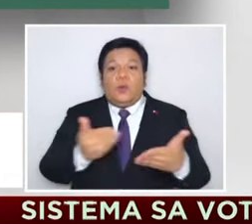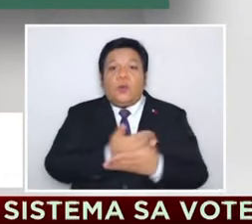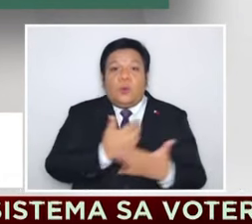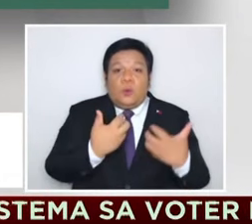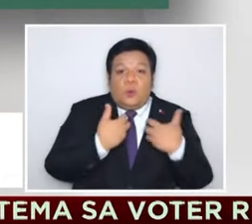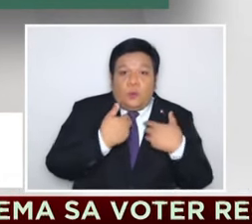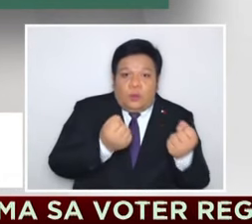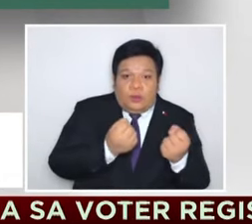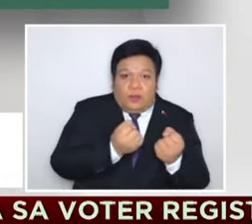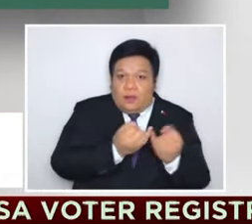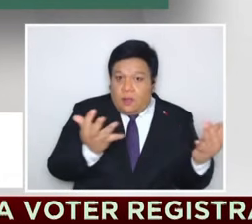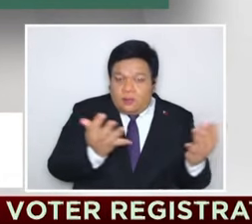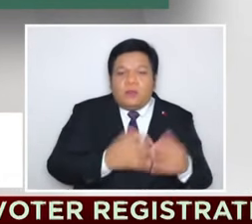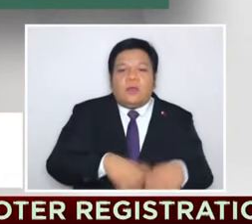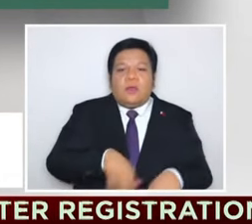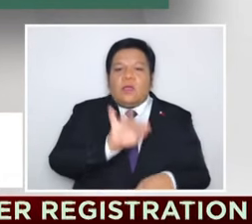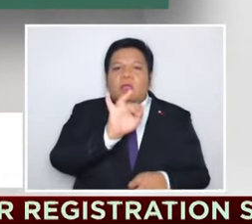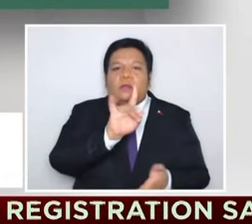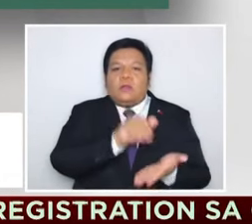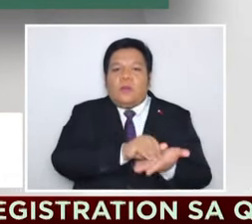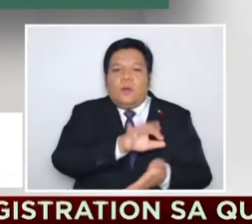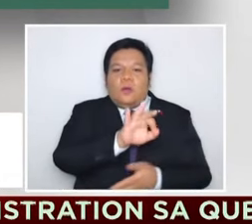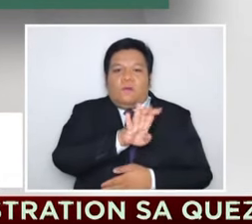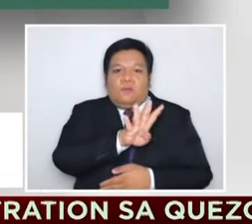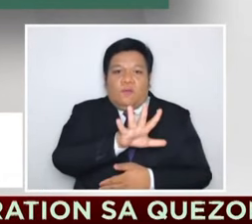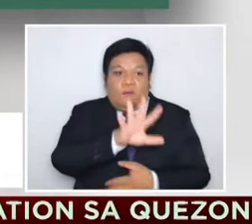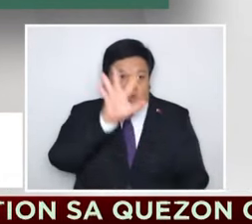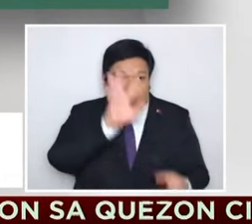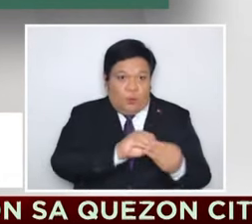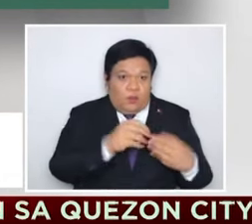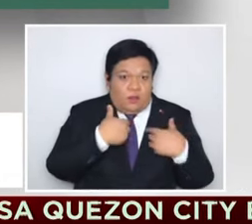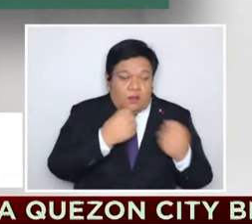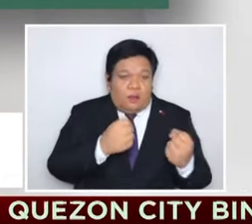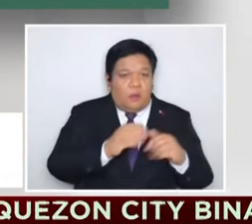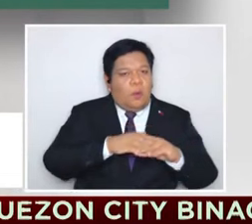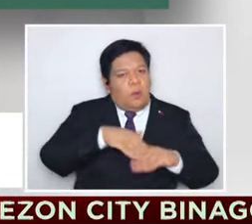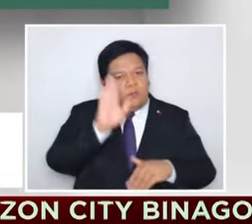18,945 ang gumaling, kaya ang total recoveries ay umabot na sa lagpas